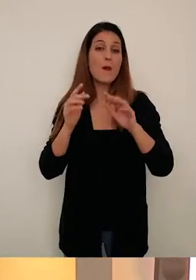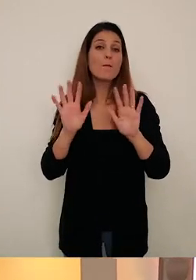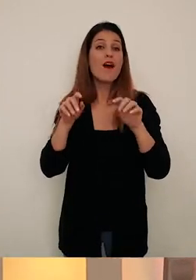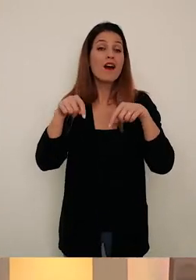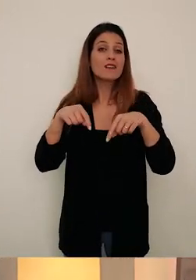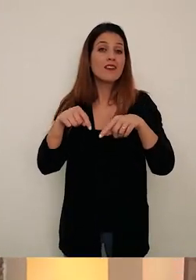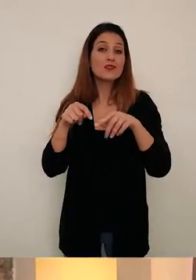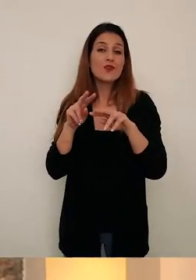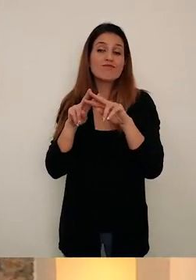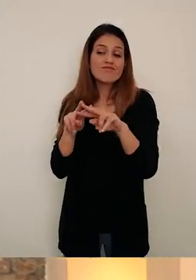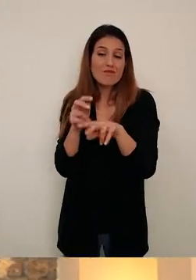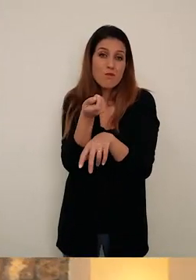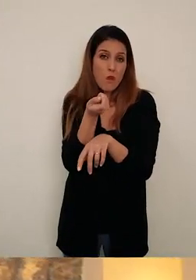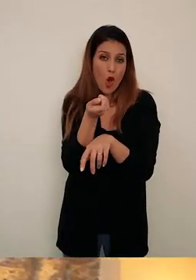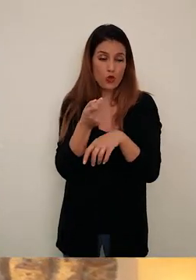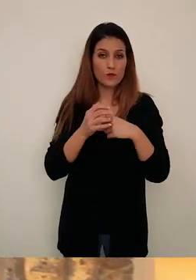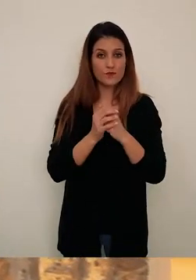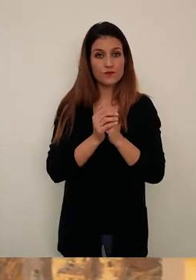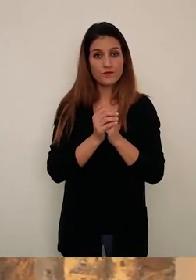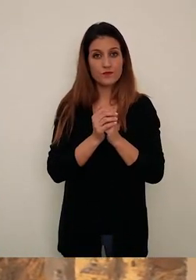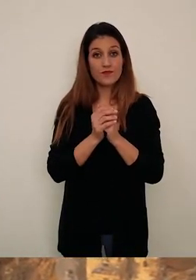purtroppo rimane ora ben poco.